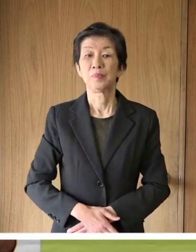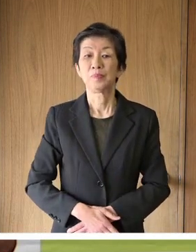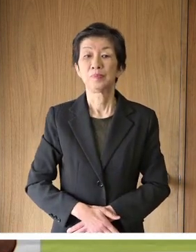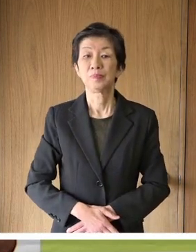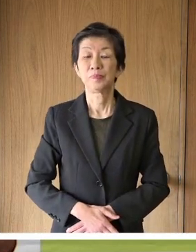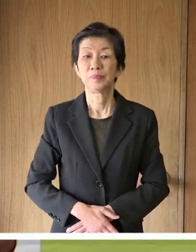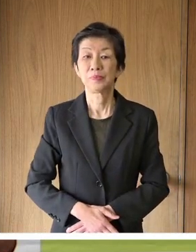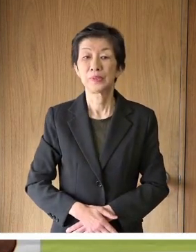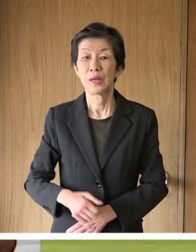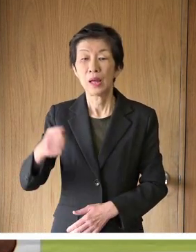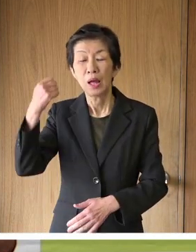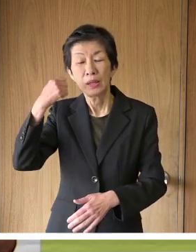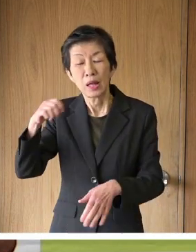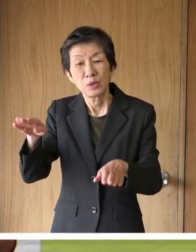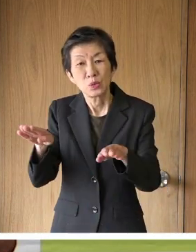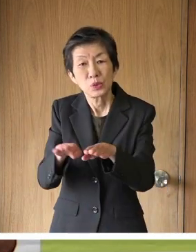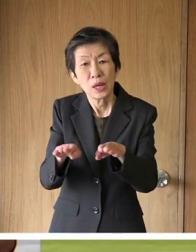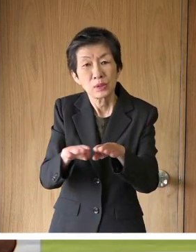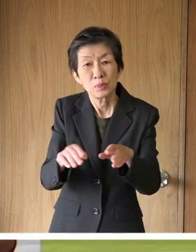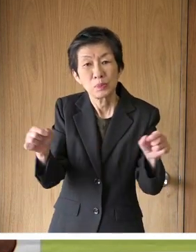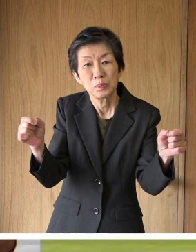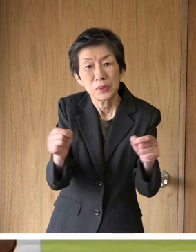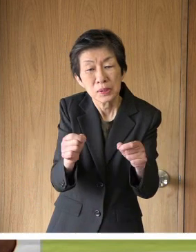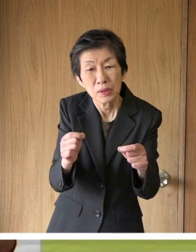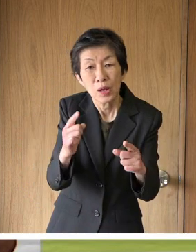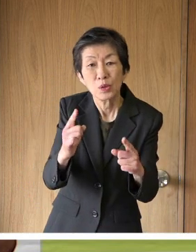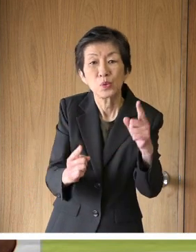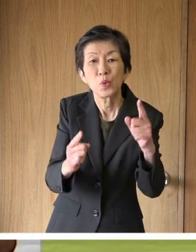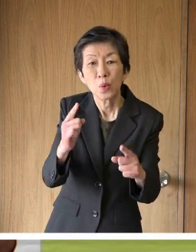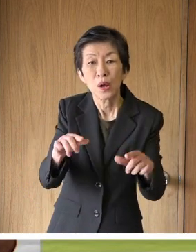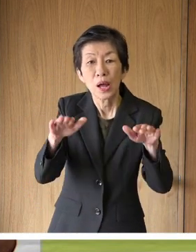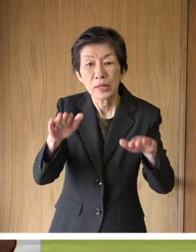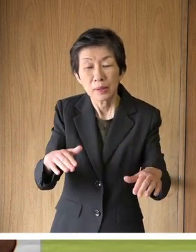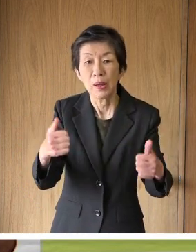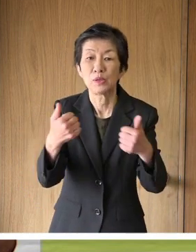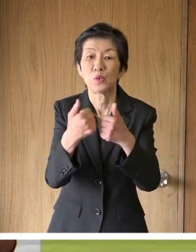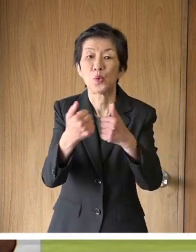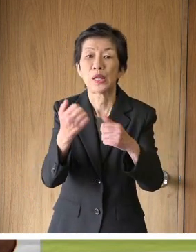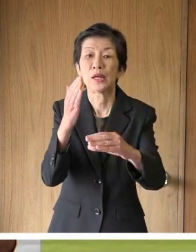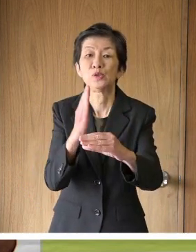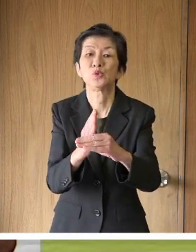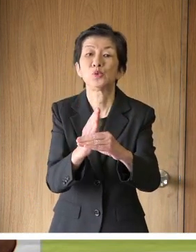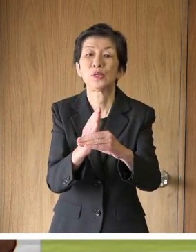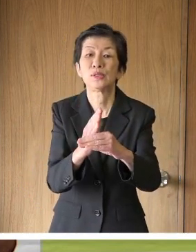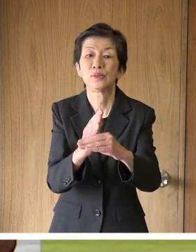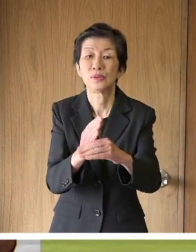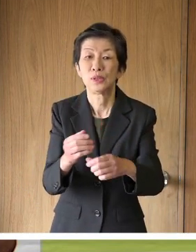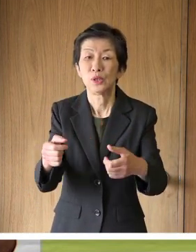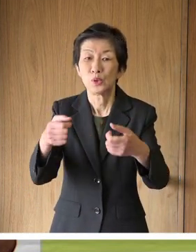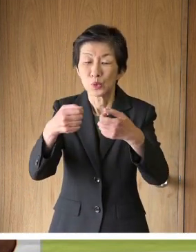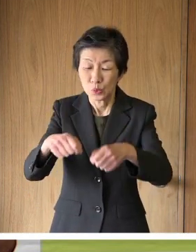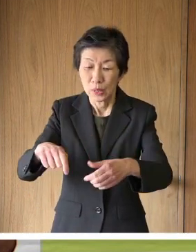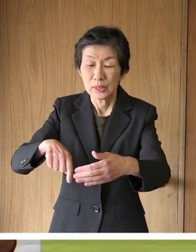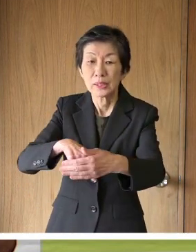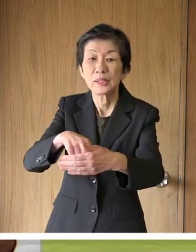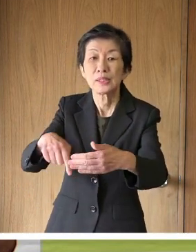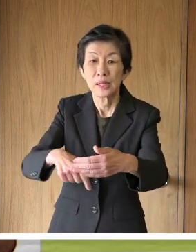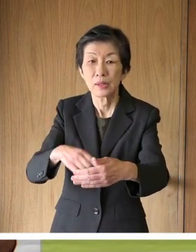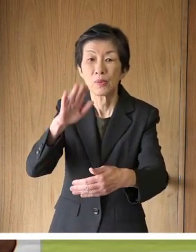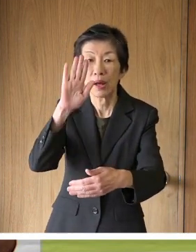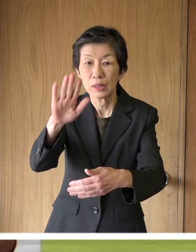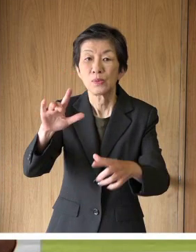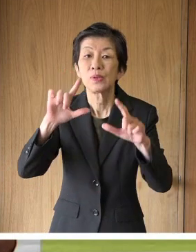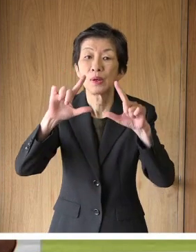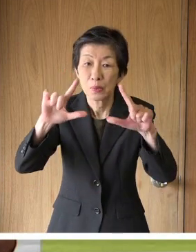夏休み痴漢の縮減も検討中です詳細は後日お知らせ